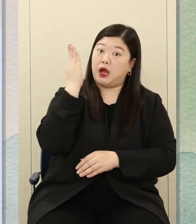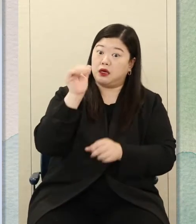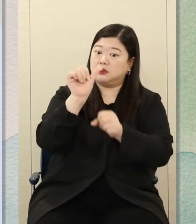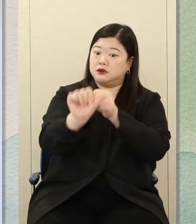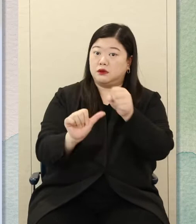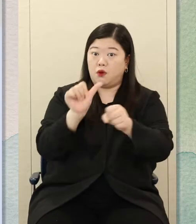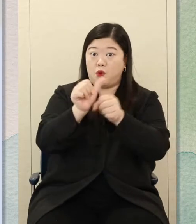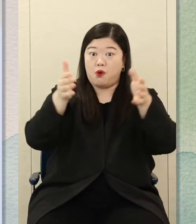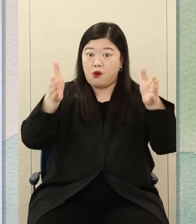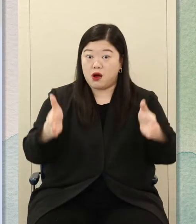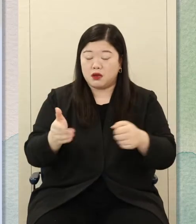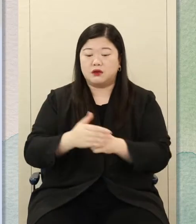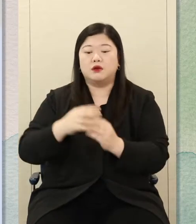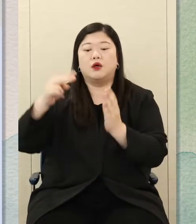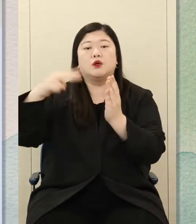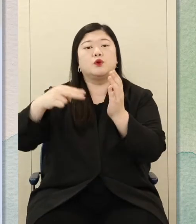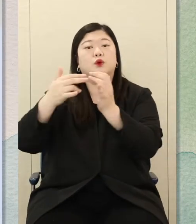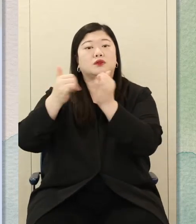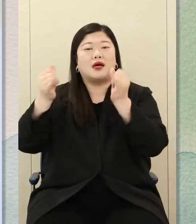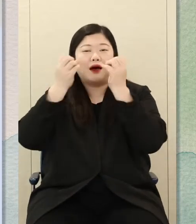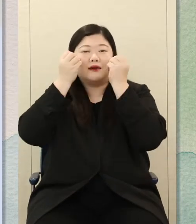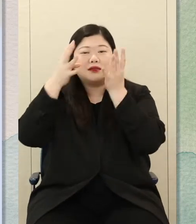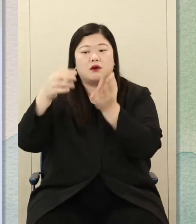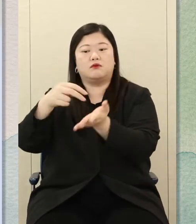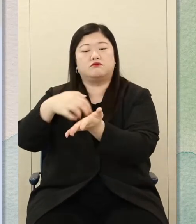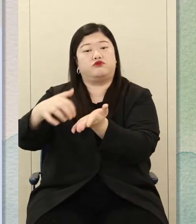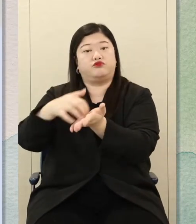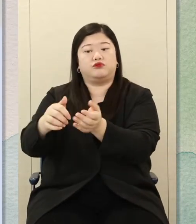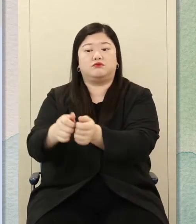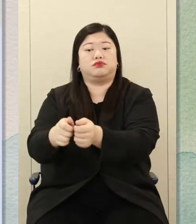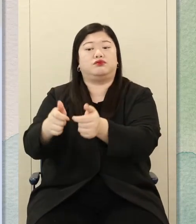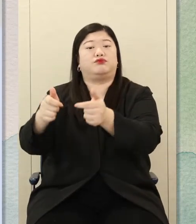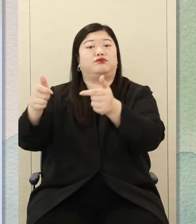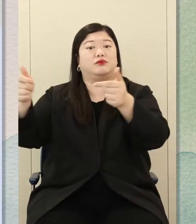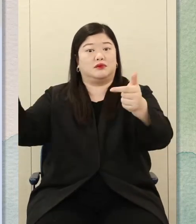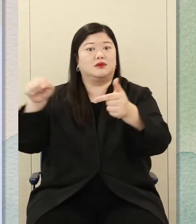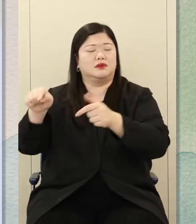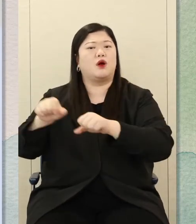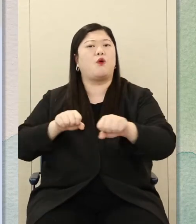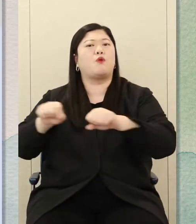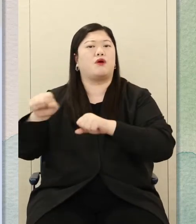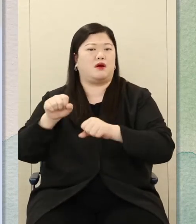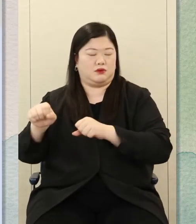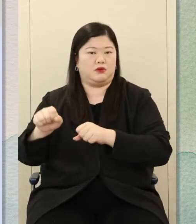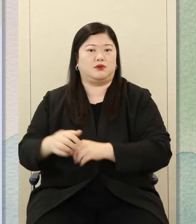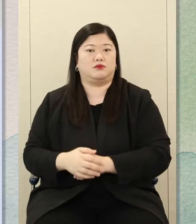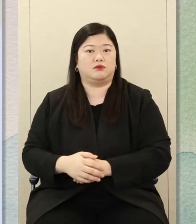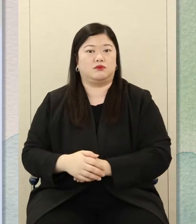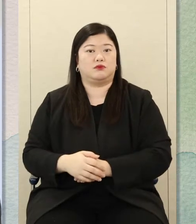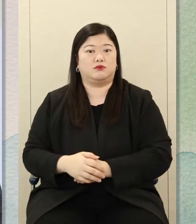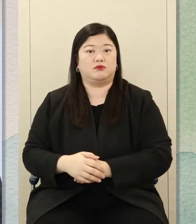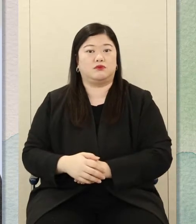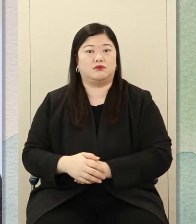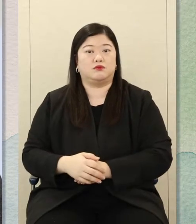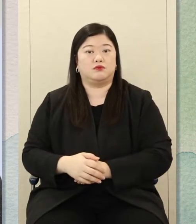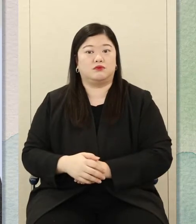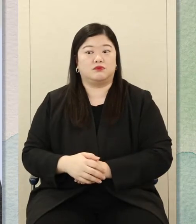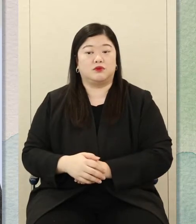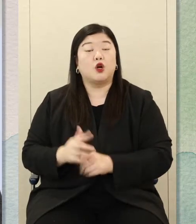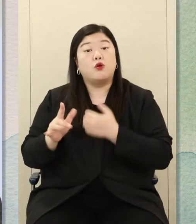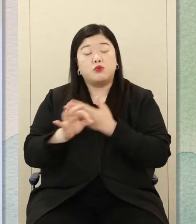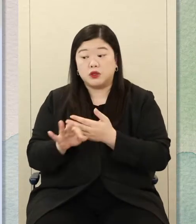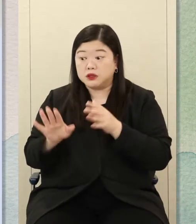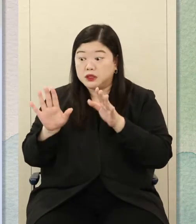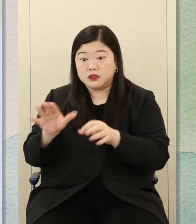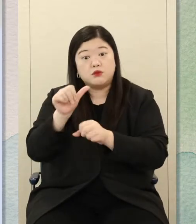이 독자 개발 활동, 독자를 창출하는 활동이에요. 예, 근데 이게 잘 되고 있을까? 이제